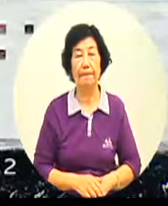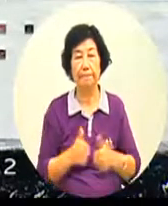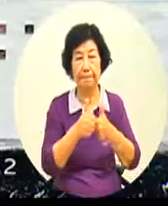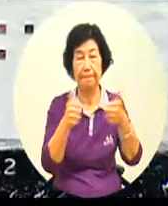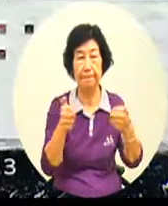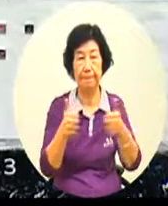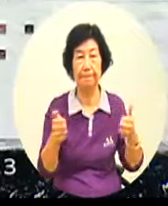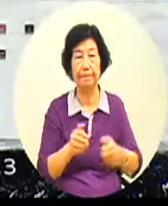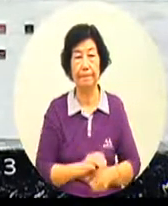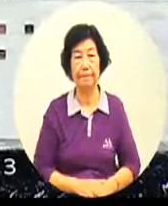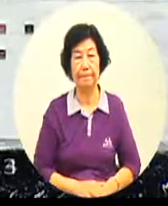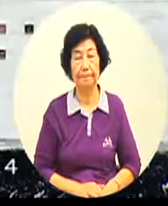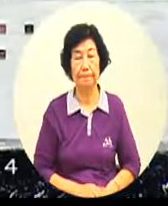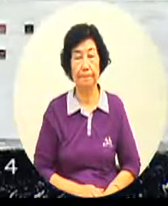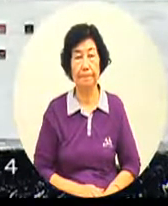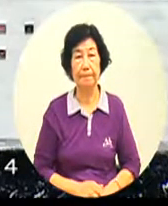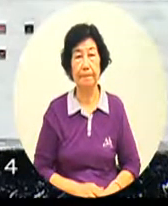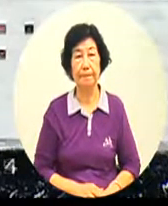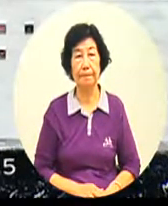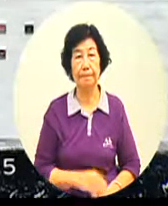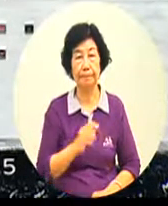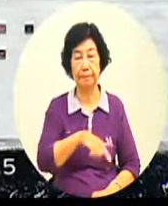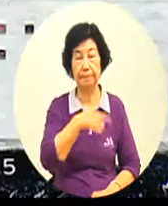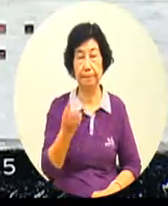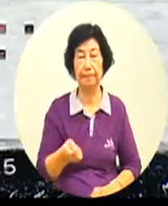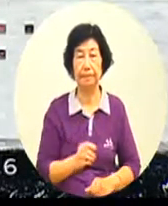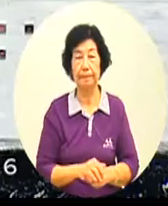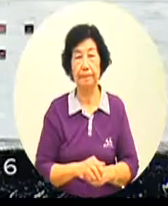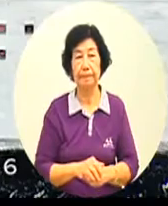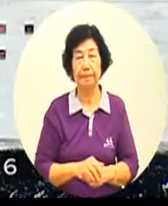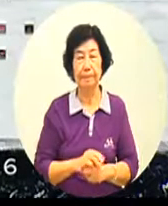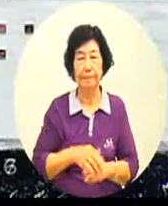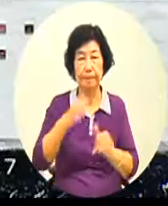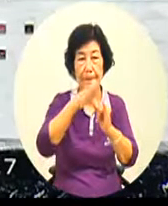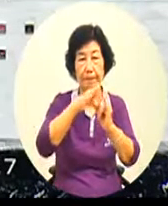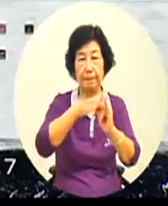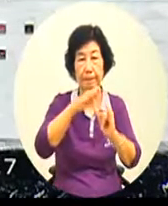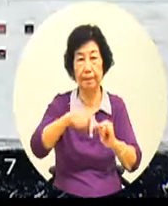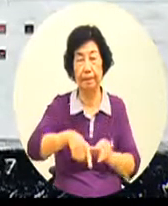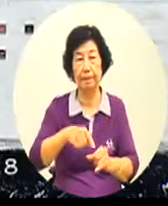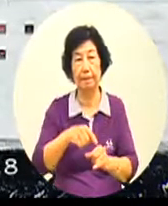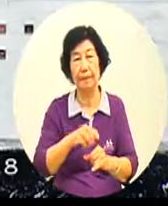好，谢谢客委会的报告。接下来报告的是殡仪局。